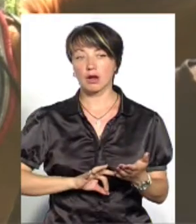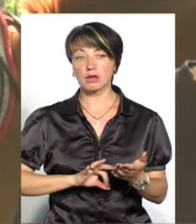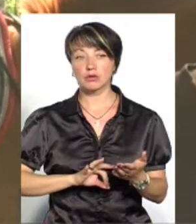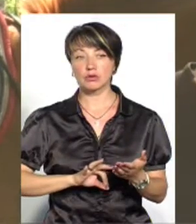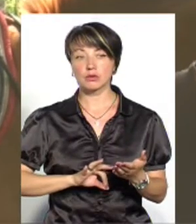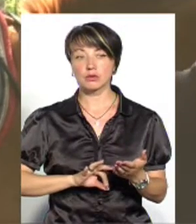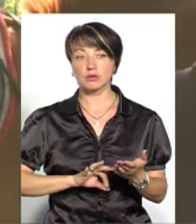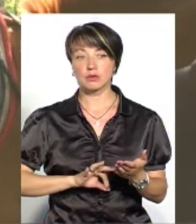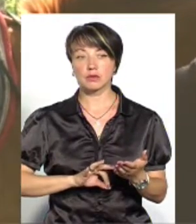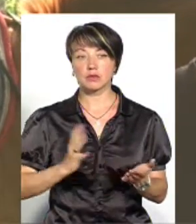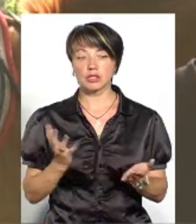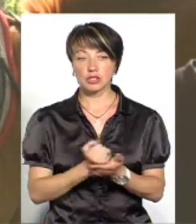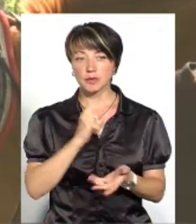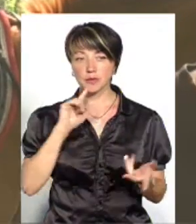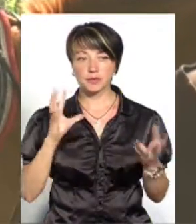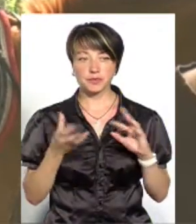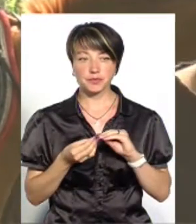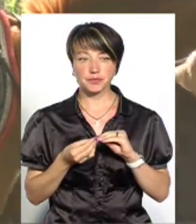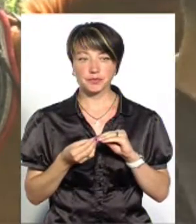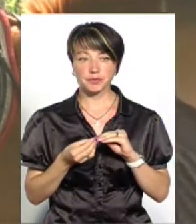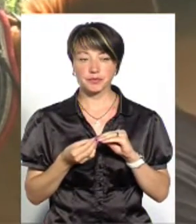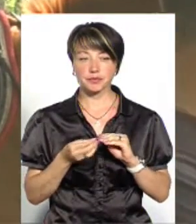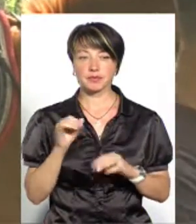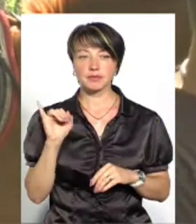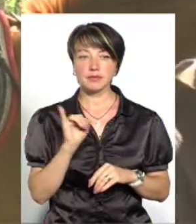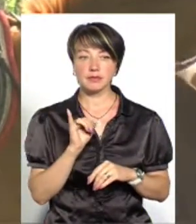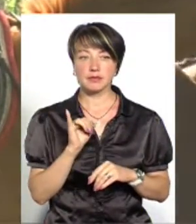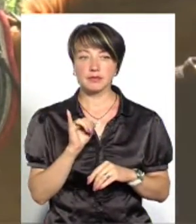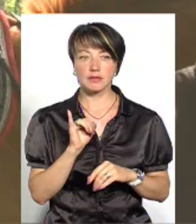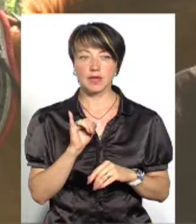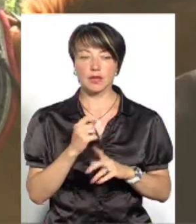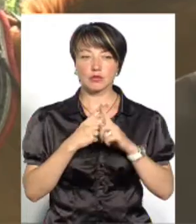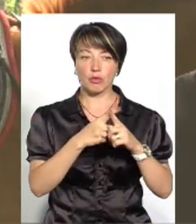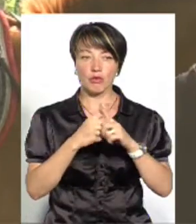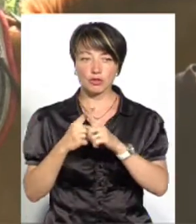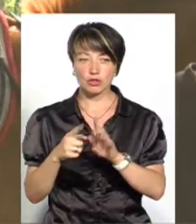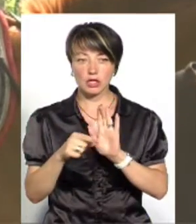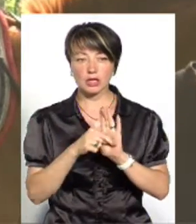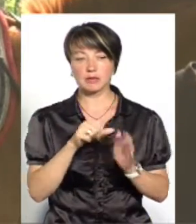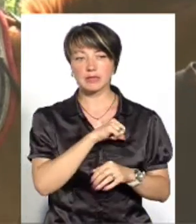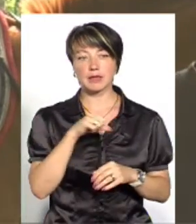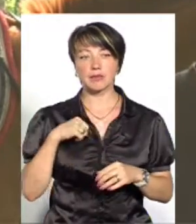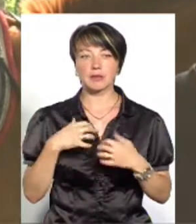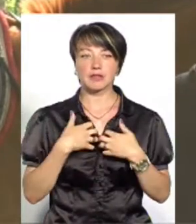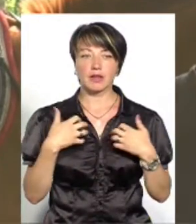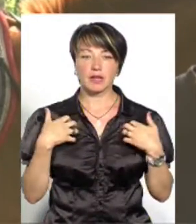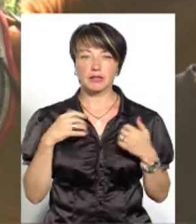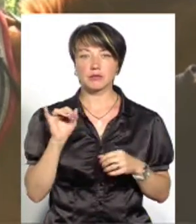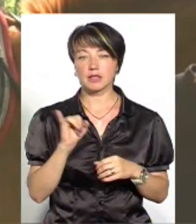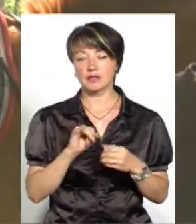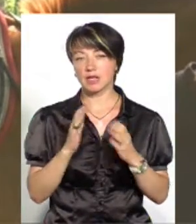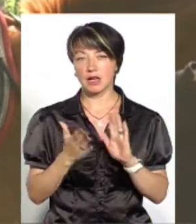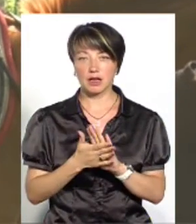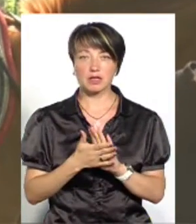знайшли спільну мову і спроважатиме із самими тваринами. І